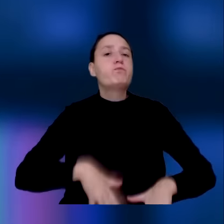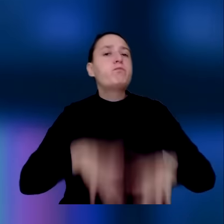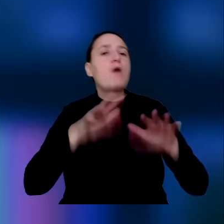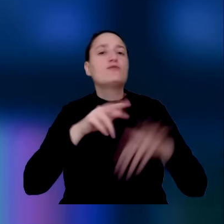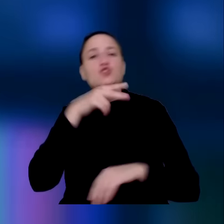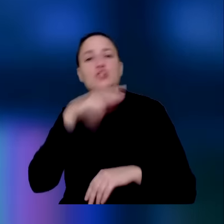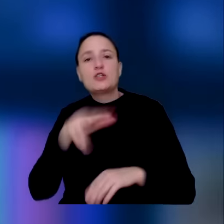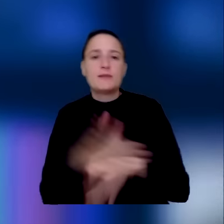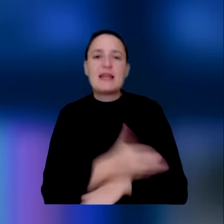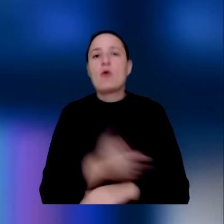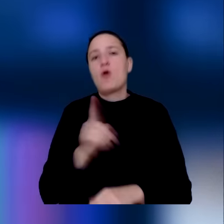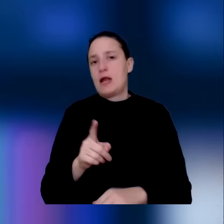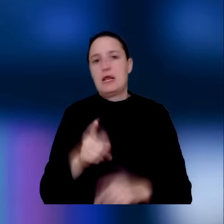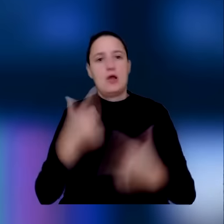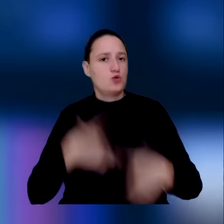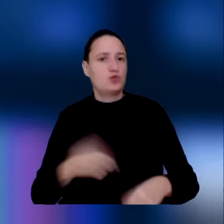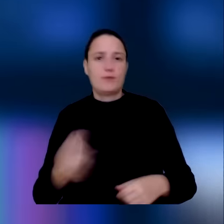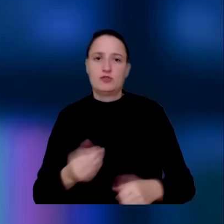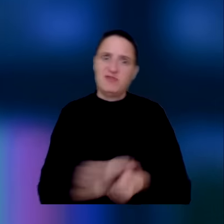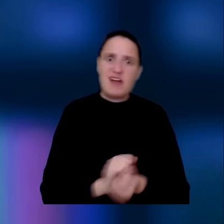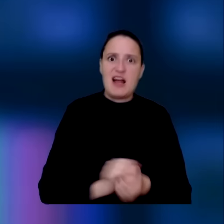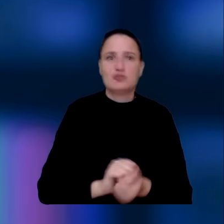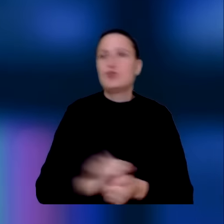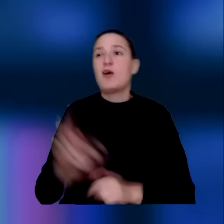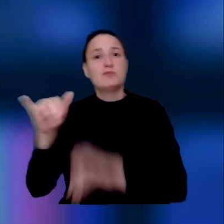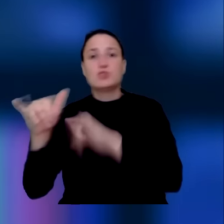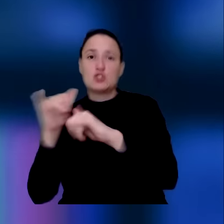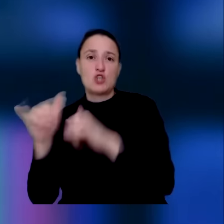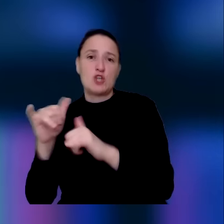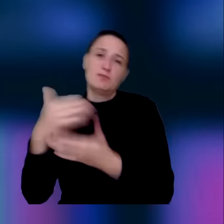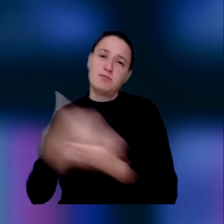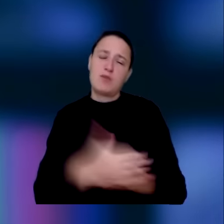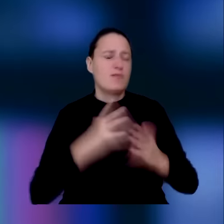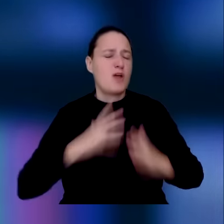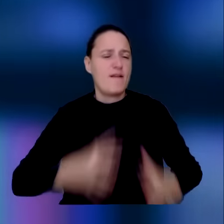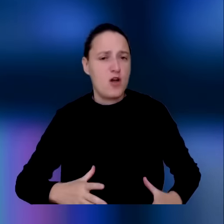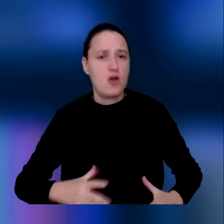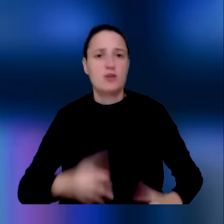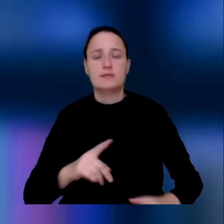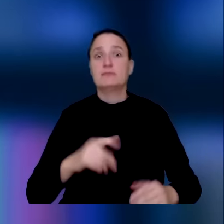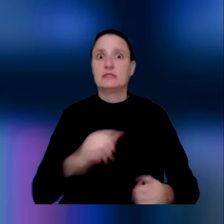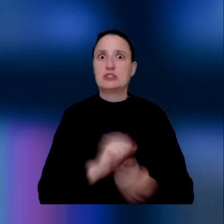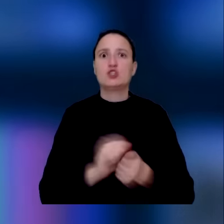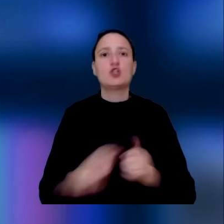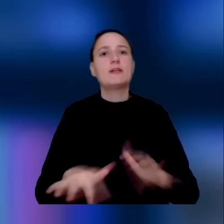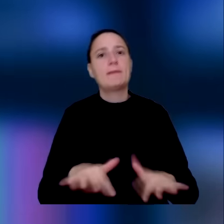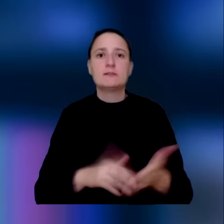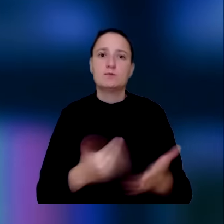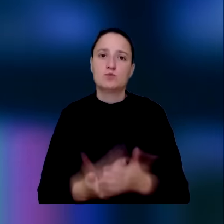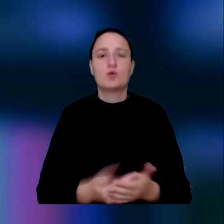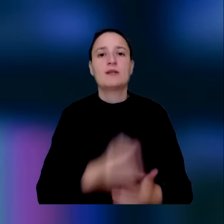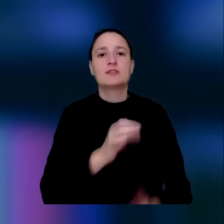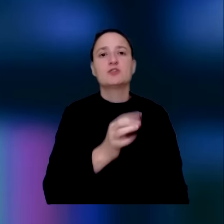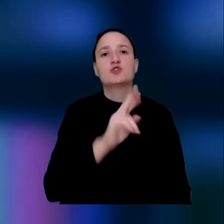walczą z jej skutkami, a pomoc rządowa nadchodzi bardzo powoli. Jedną z najbardziej zniszczonych miejscowości jest Stronie Śląskie, gdzie